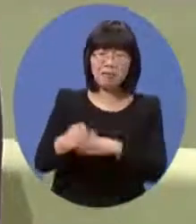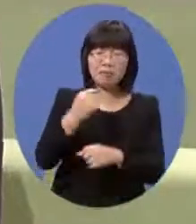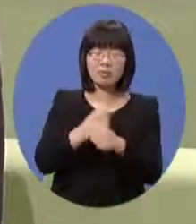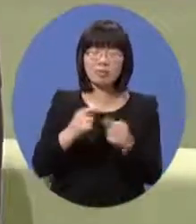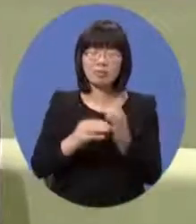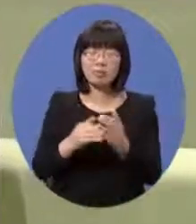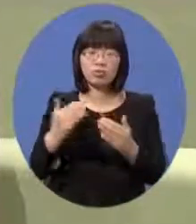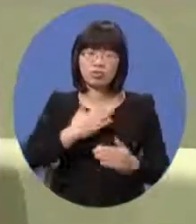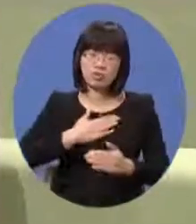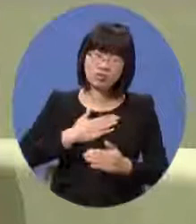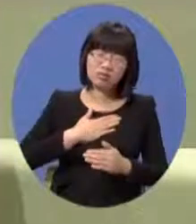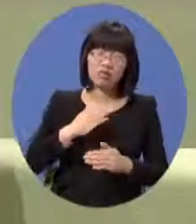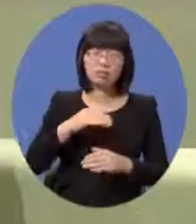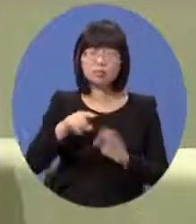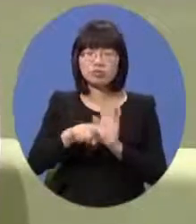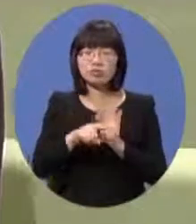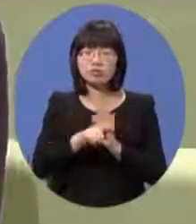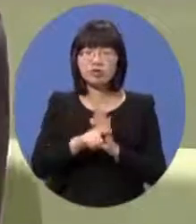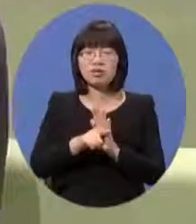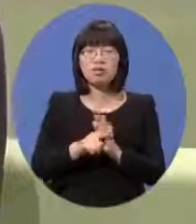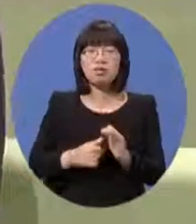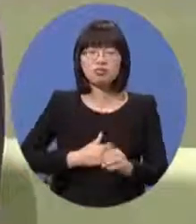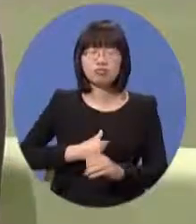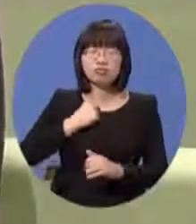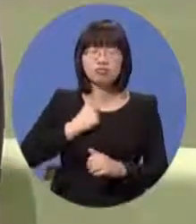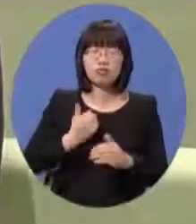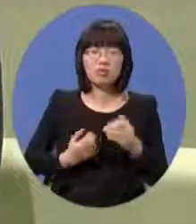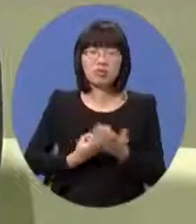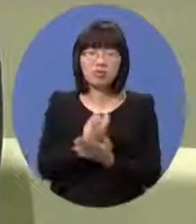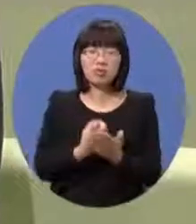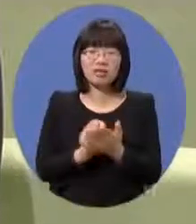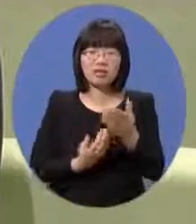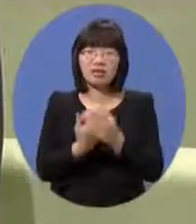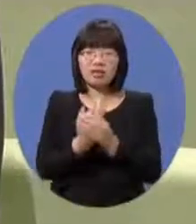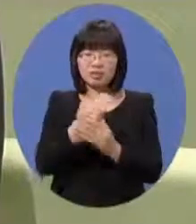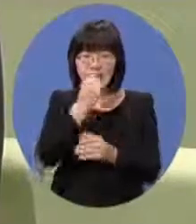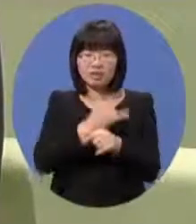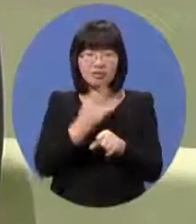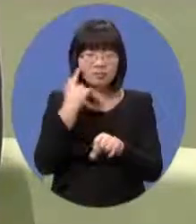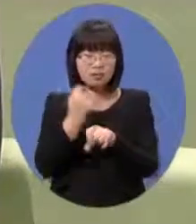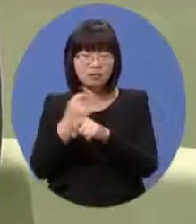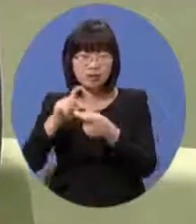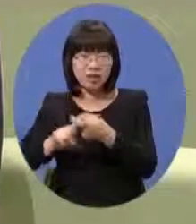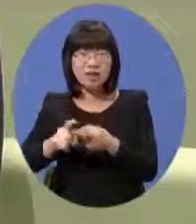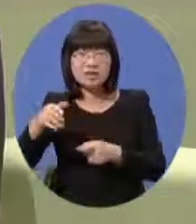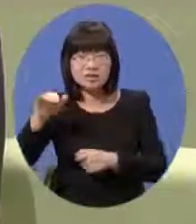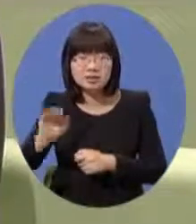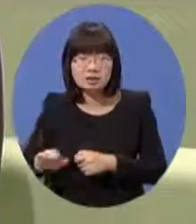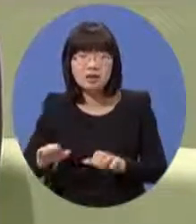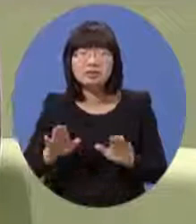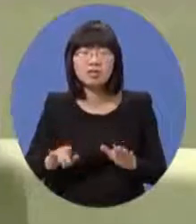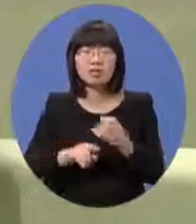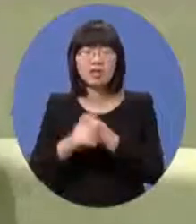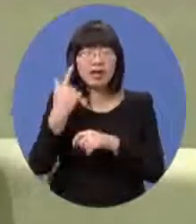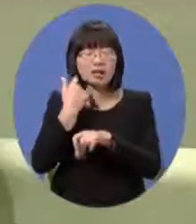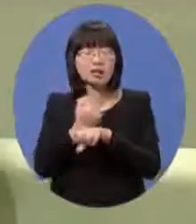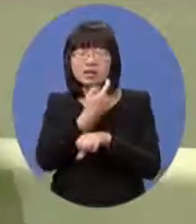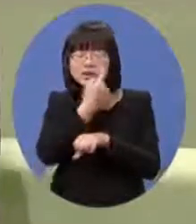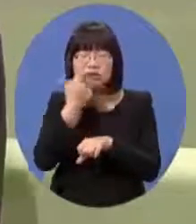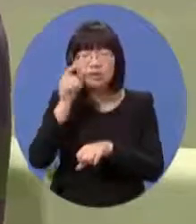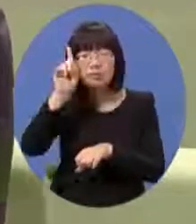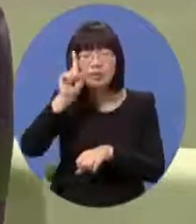발작을 일으킨다라고까지 보고한 일이 있어서 굉장히 좀 이슈가 됐던 적이 있었는데요. 아직까지 과학적으로 그게 완전히 입증된